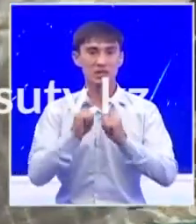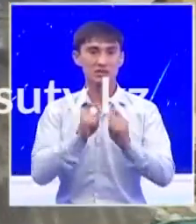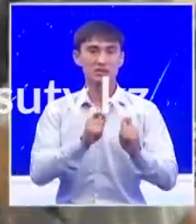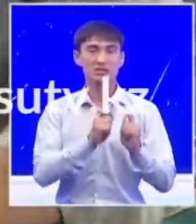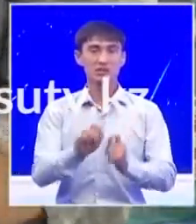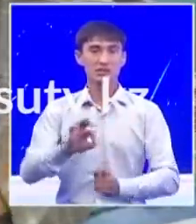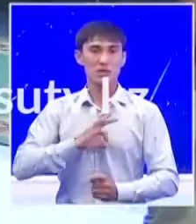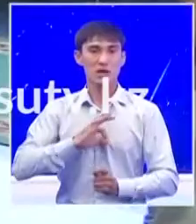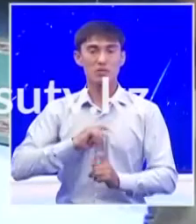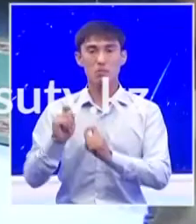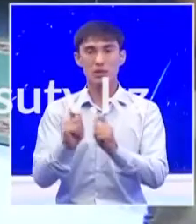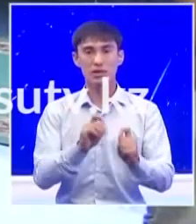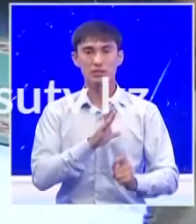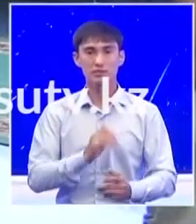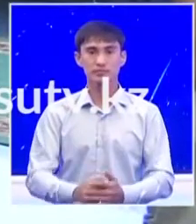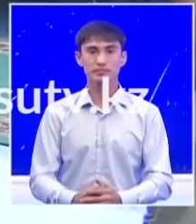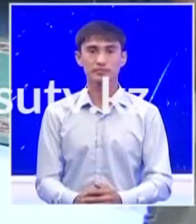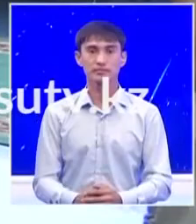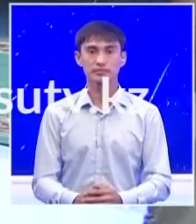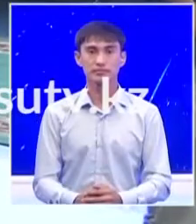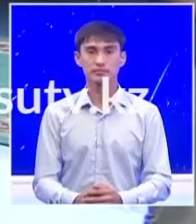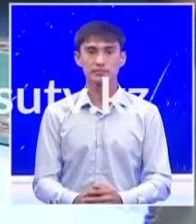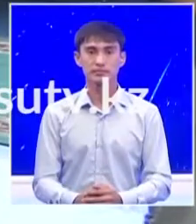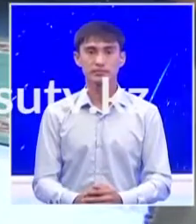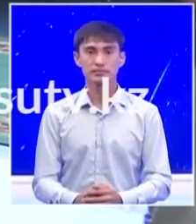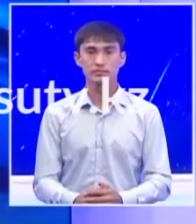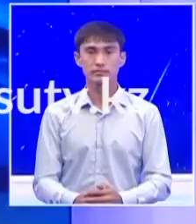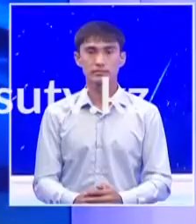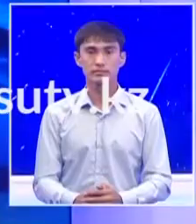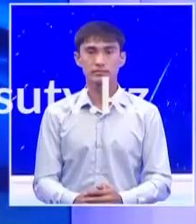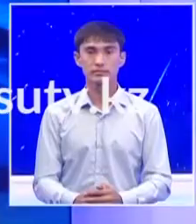и подарками. Лилия Штогрина, Бекзат Кажимуканов, телеканал